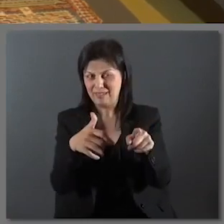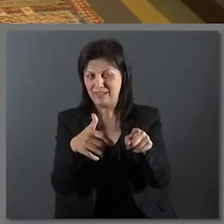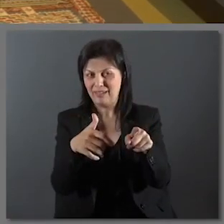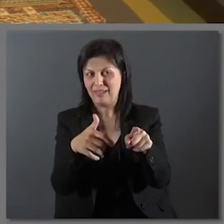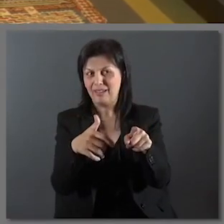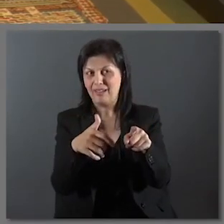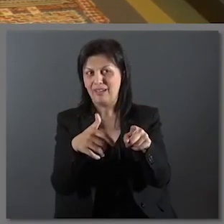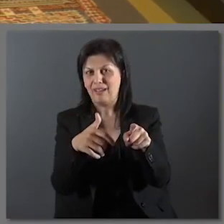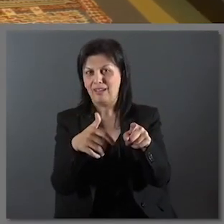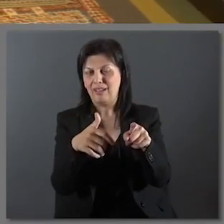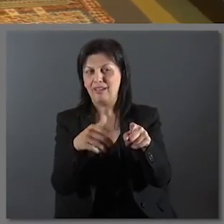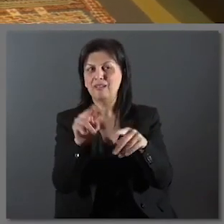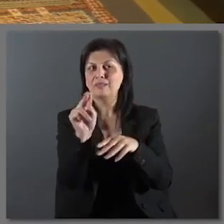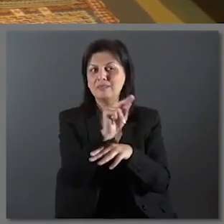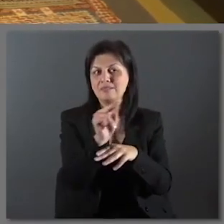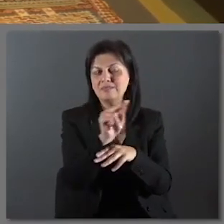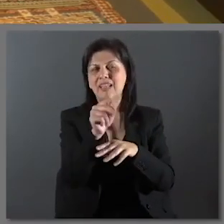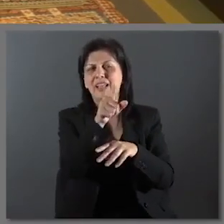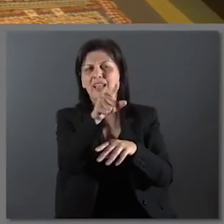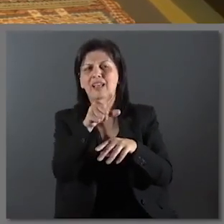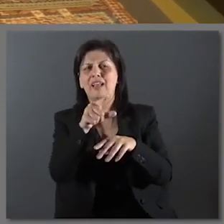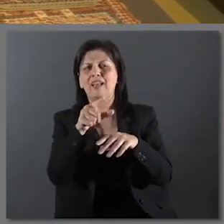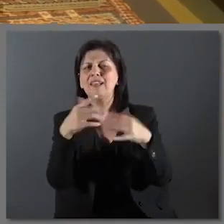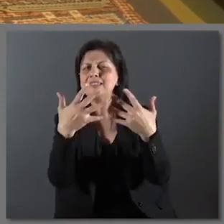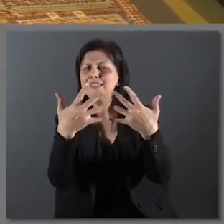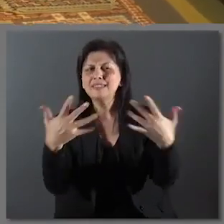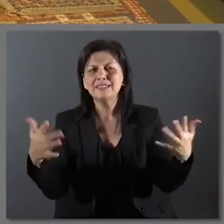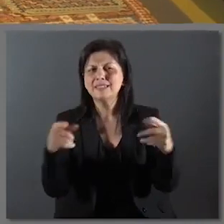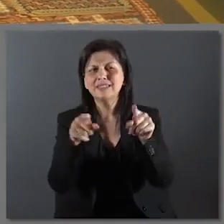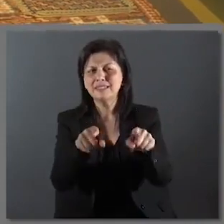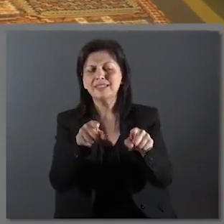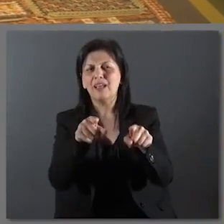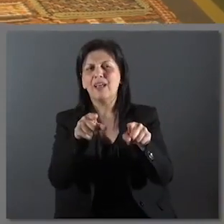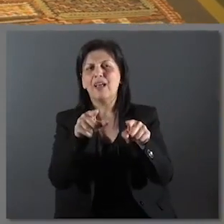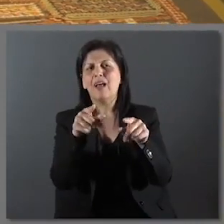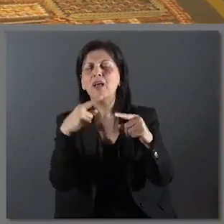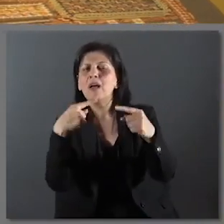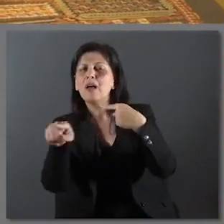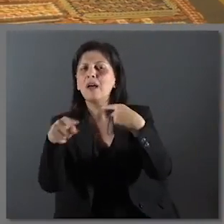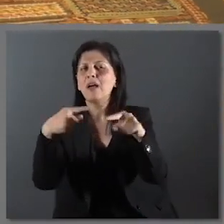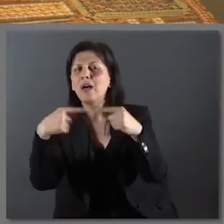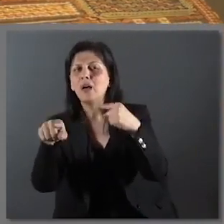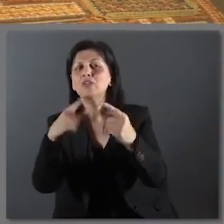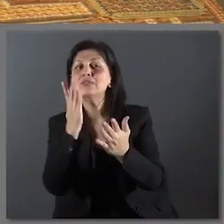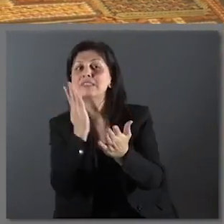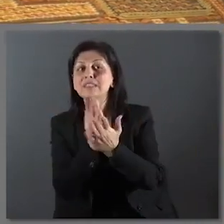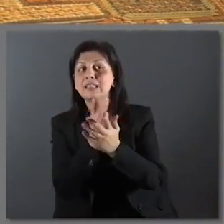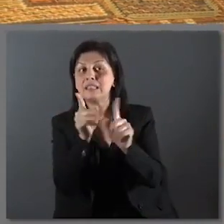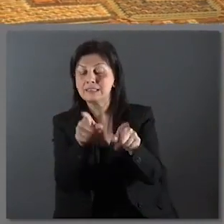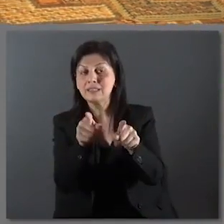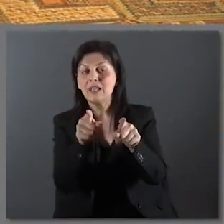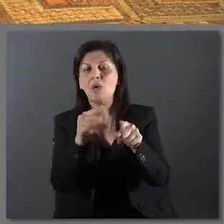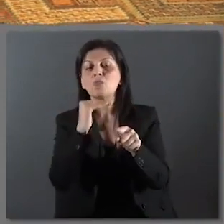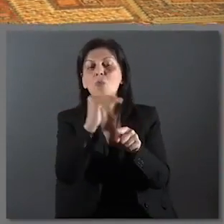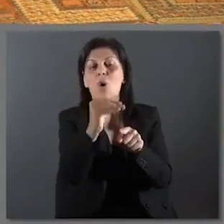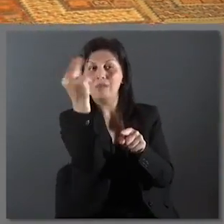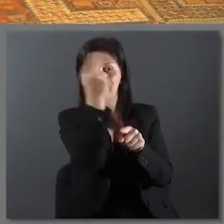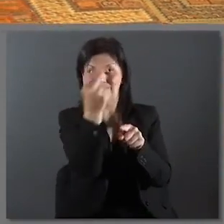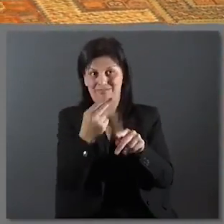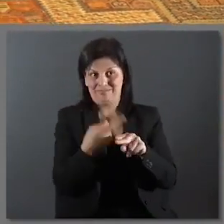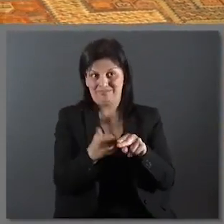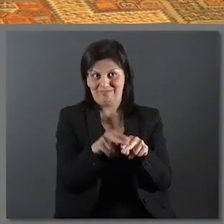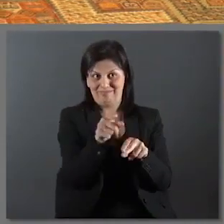dəzgahlarda xofsuz xalça nümunəsi olan vərnini də toplayırlar. Vərnini bütün digərlərindən bir cəhət fərqləndirir. O da onun üzərində